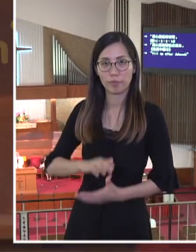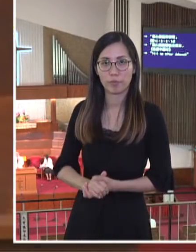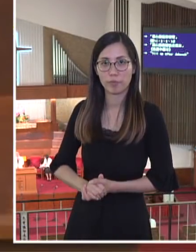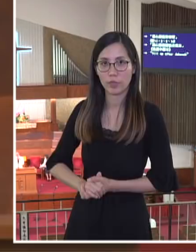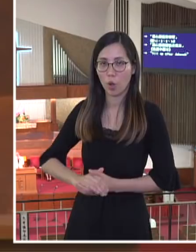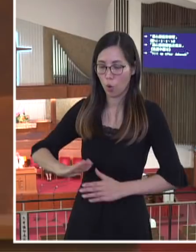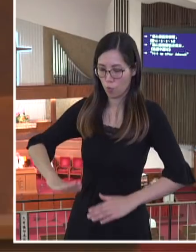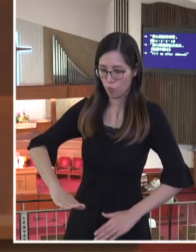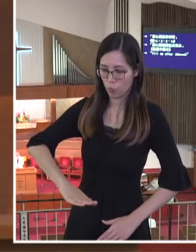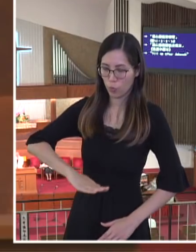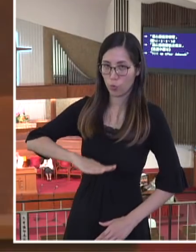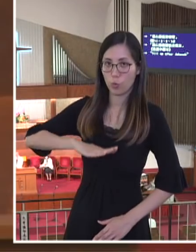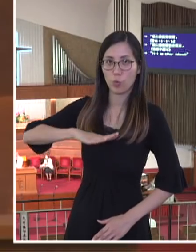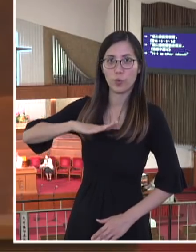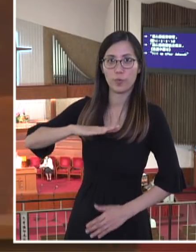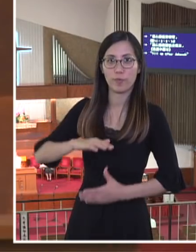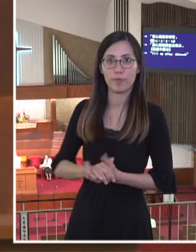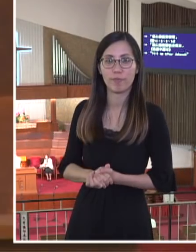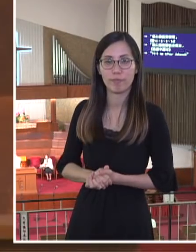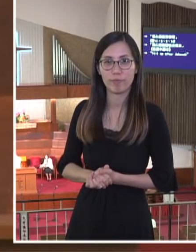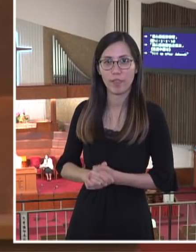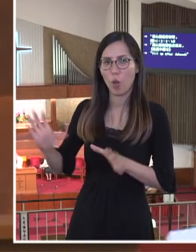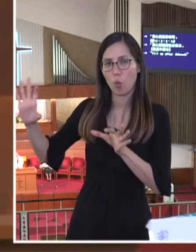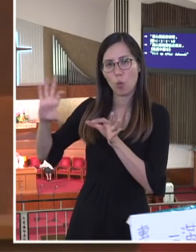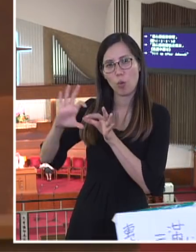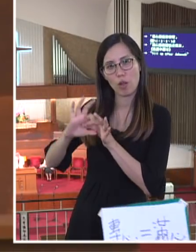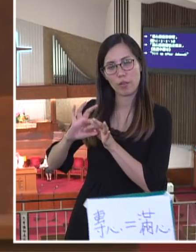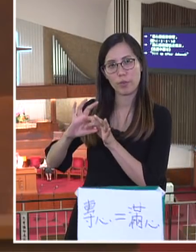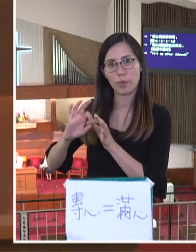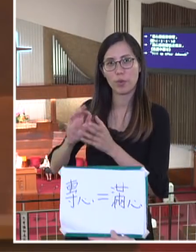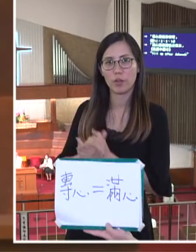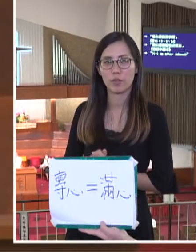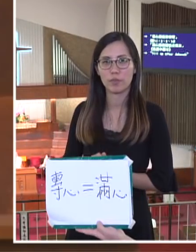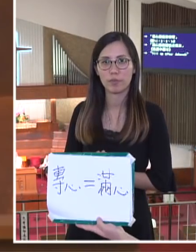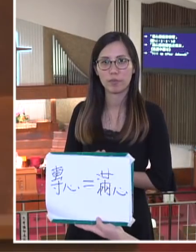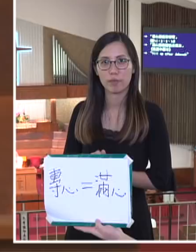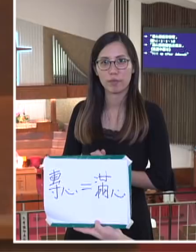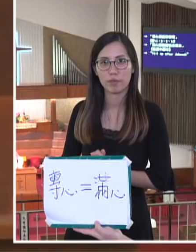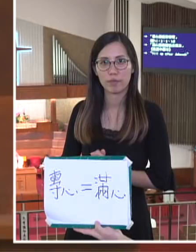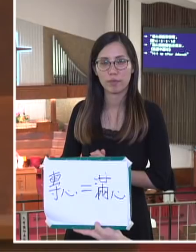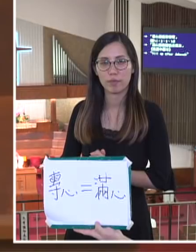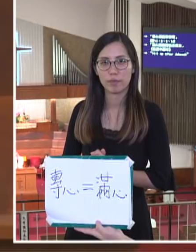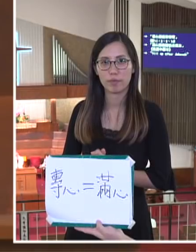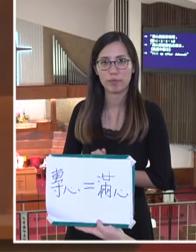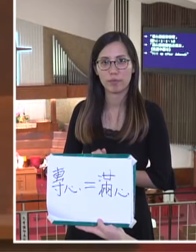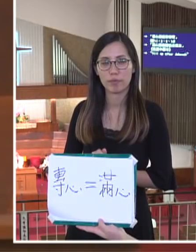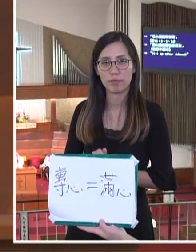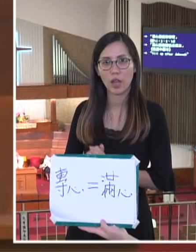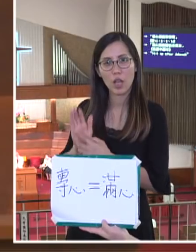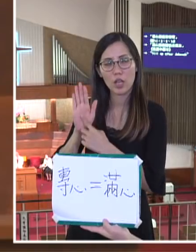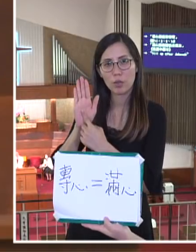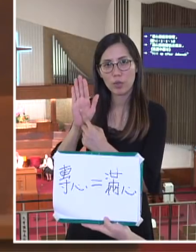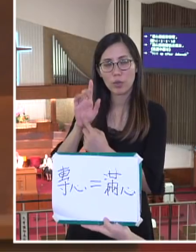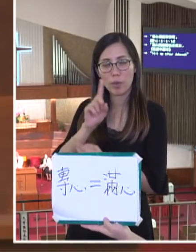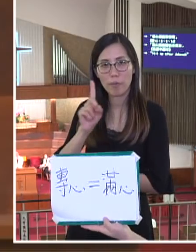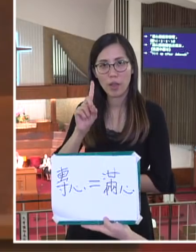满心满怀的满字是啱的，但是他就没有一个心或者怀的意思，但是他很想呢，我想吕振